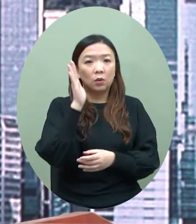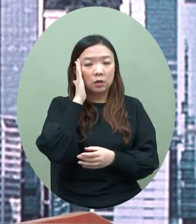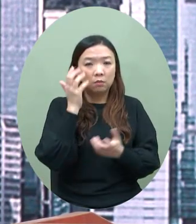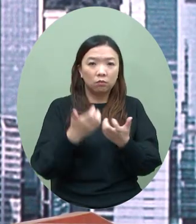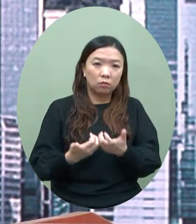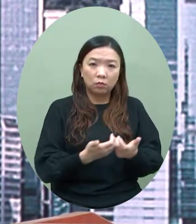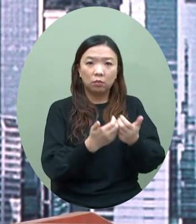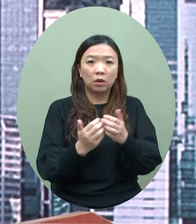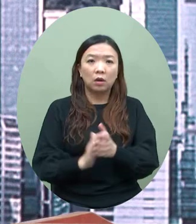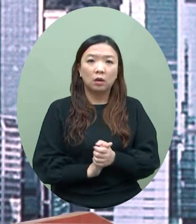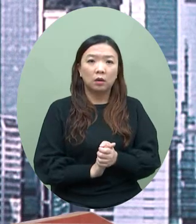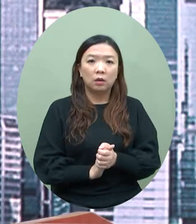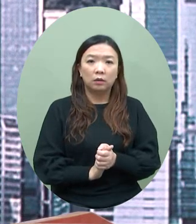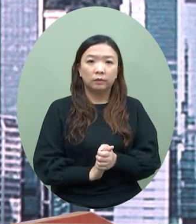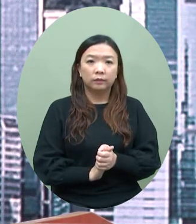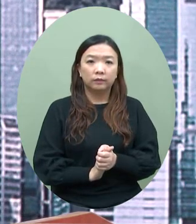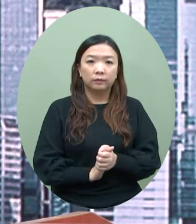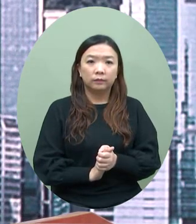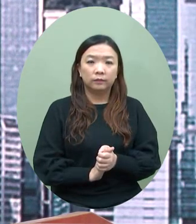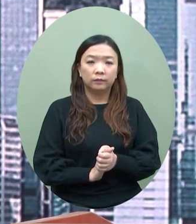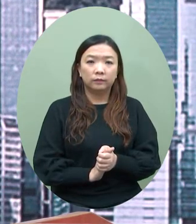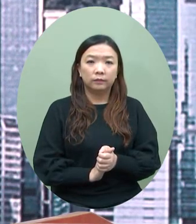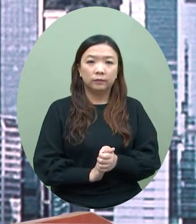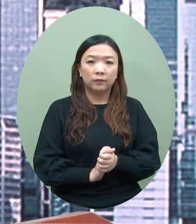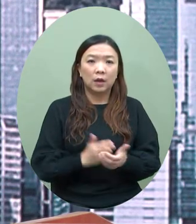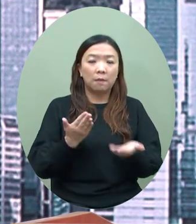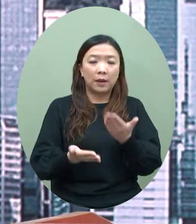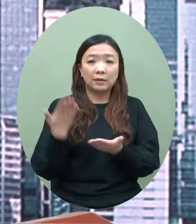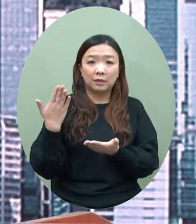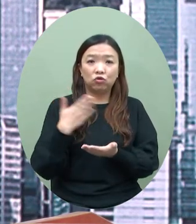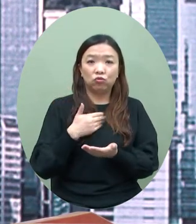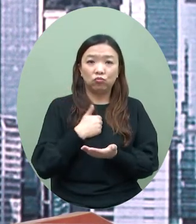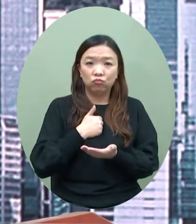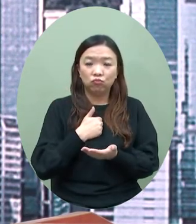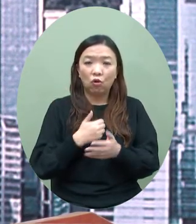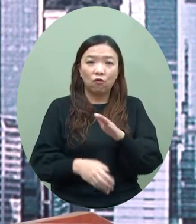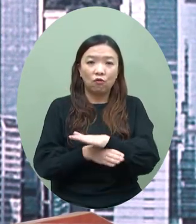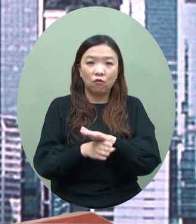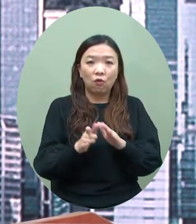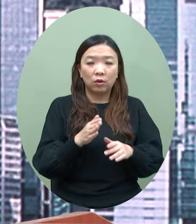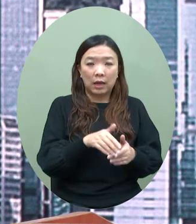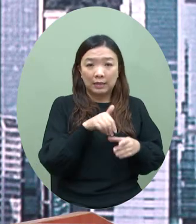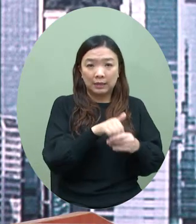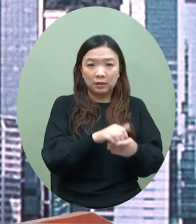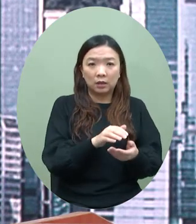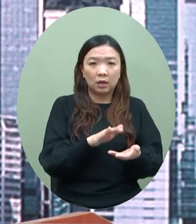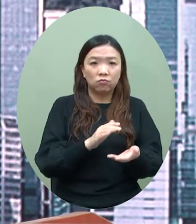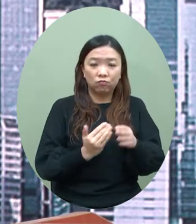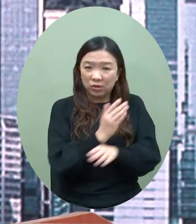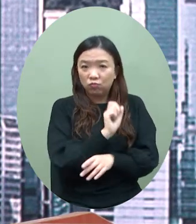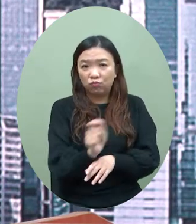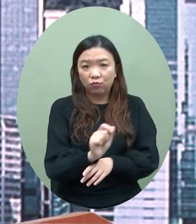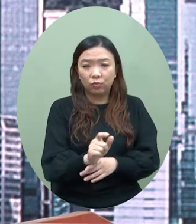數目都是超過我們預咗有的房間，所以呢會有一個這樣的過程。所